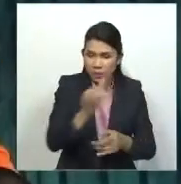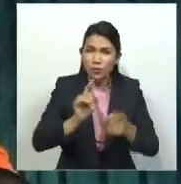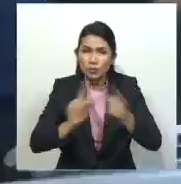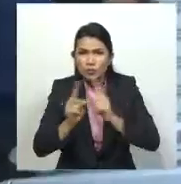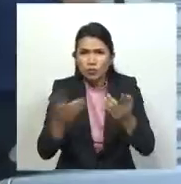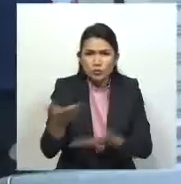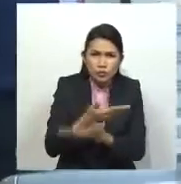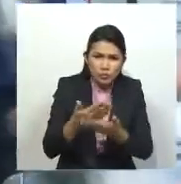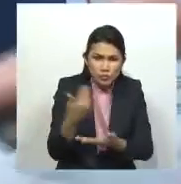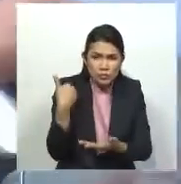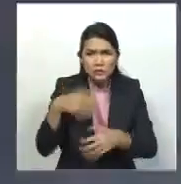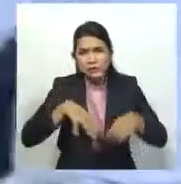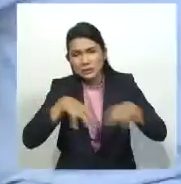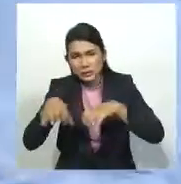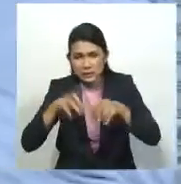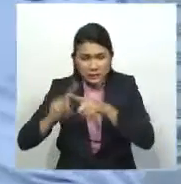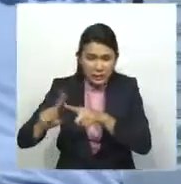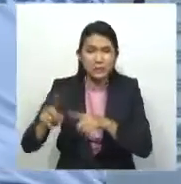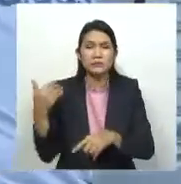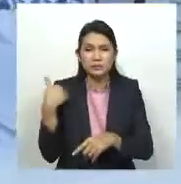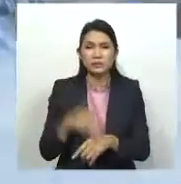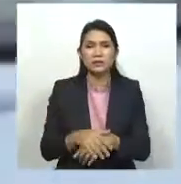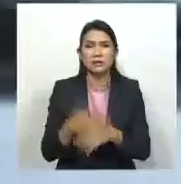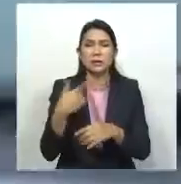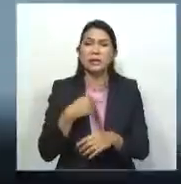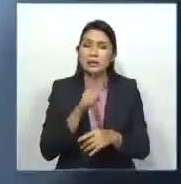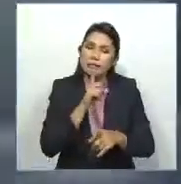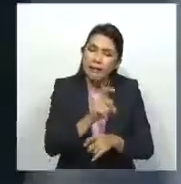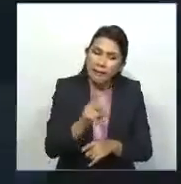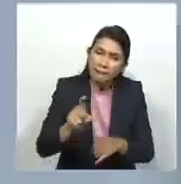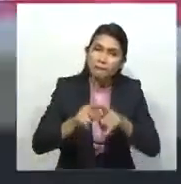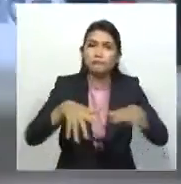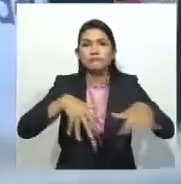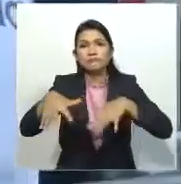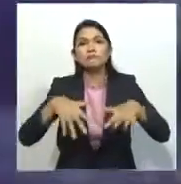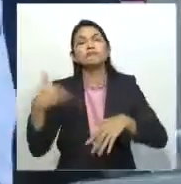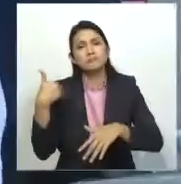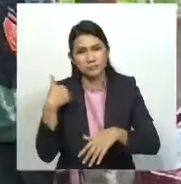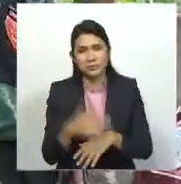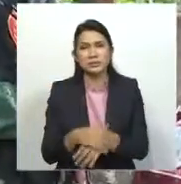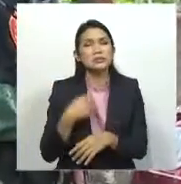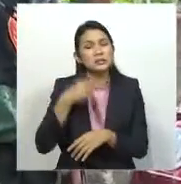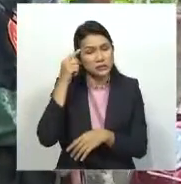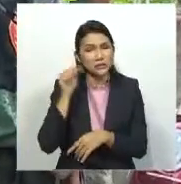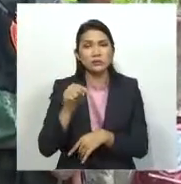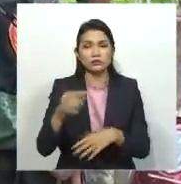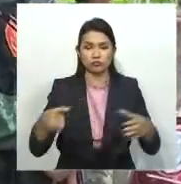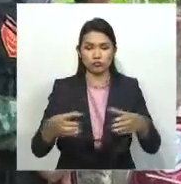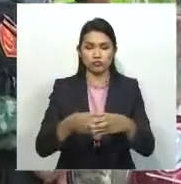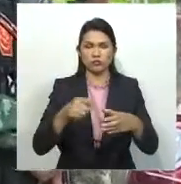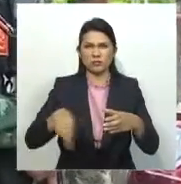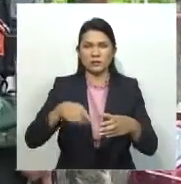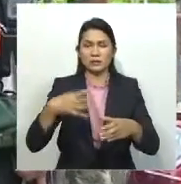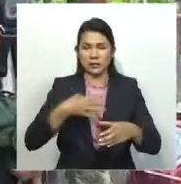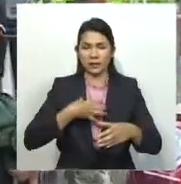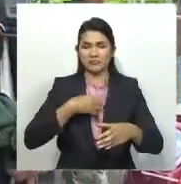จัดคณะทำงานมาดูแลการทำงานในพื้นที่มีการสอบถามเจ้าหน้าที่และประชาชนนะคะมองว่าเป็นเรื่องของกลุ่มคนที่ต้อง